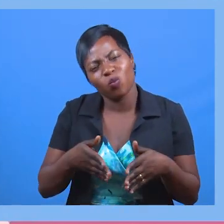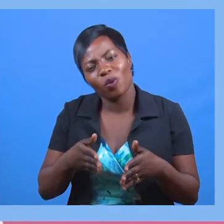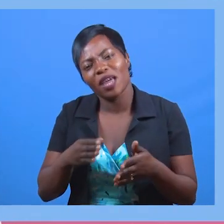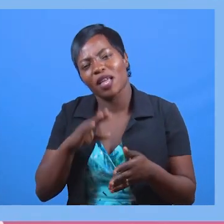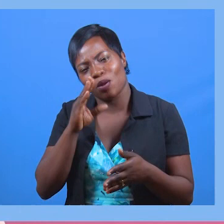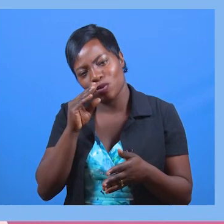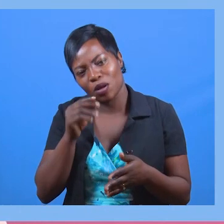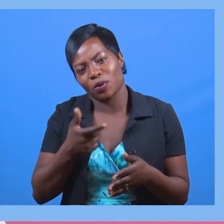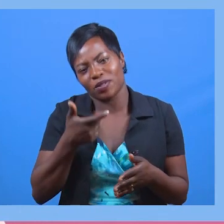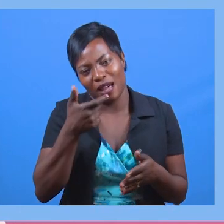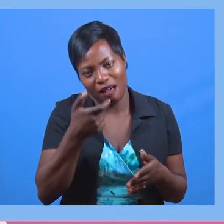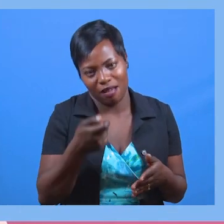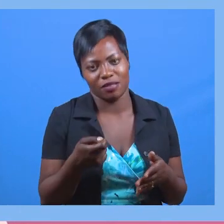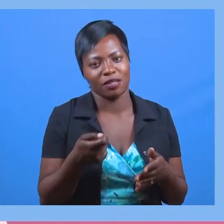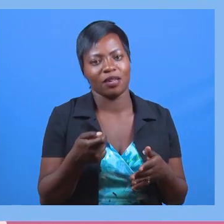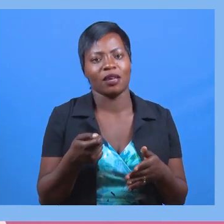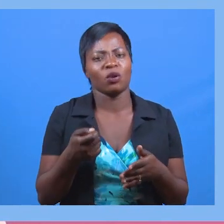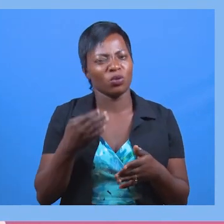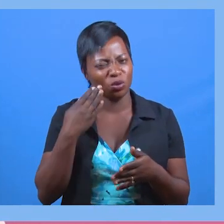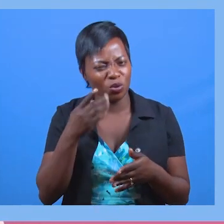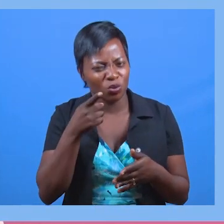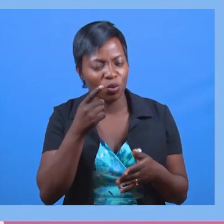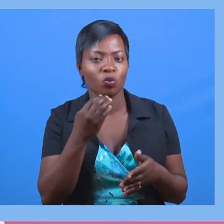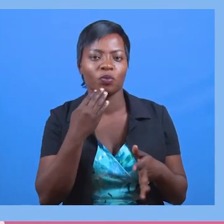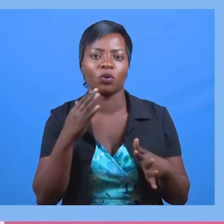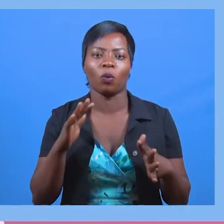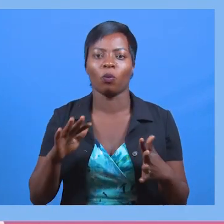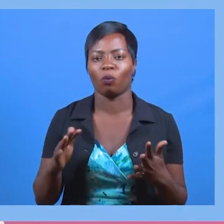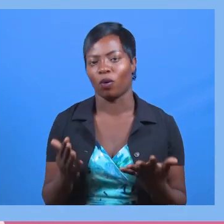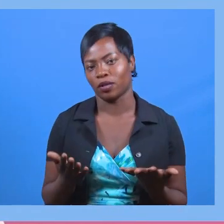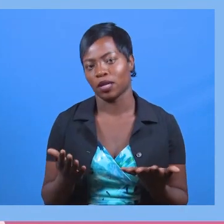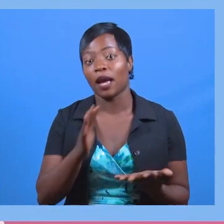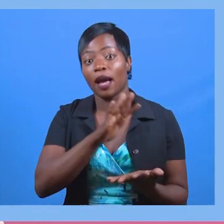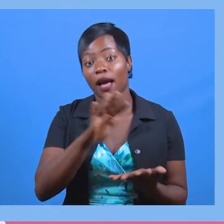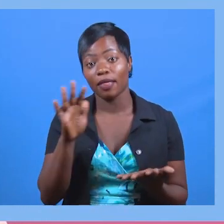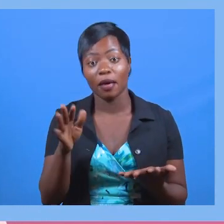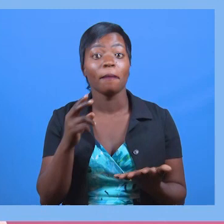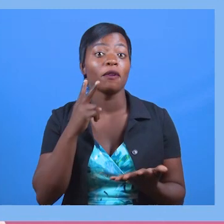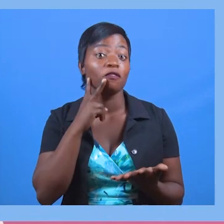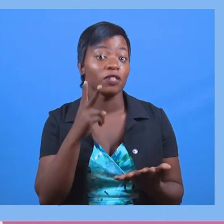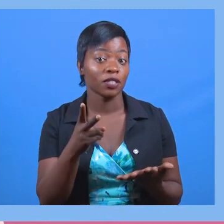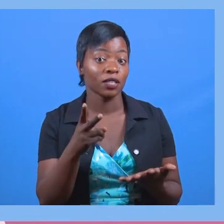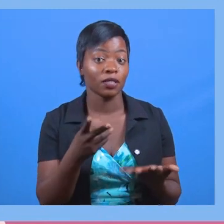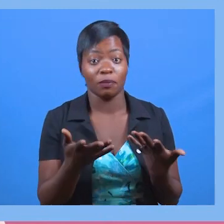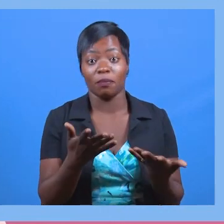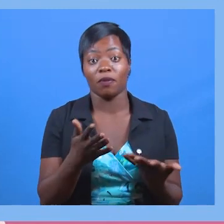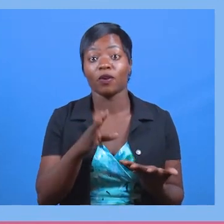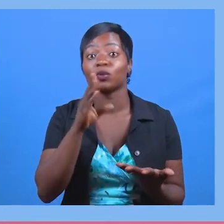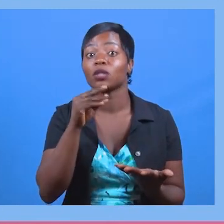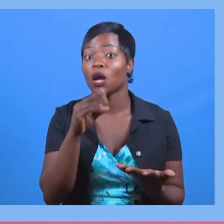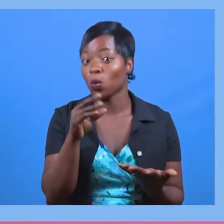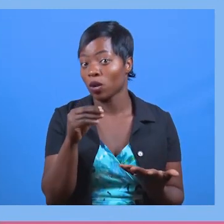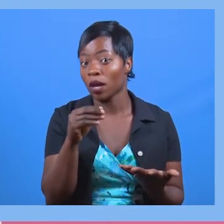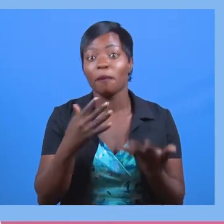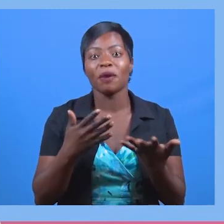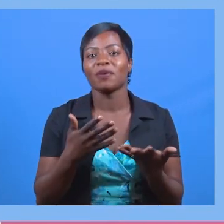aunoita uchibvunza kwacho. Ende vamwe vaenzi vedu vanotopedzera vatotaura usina